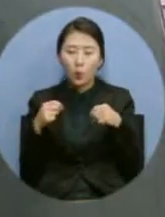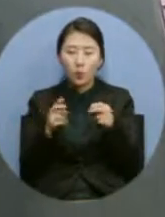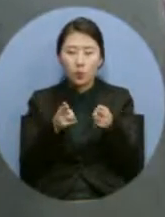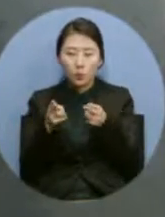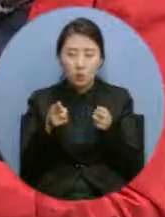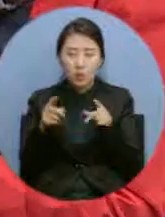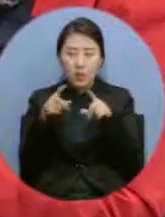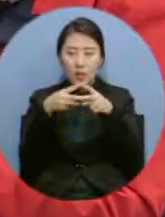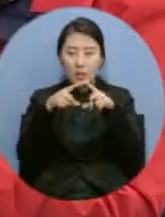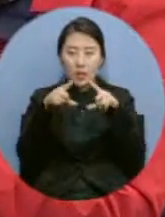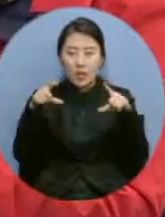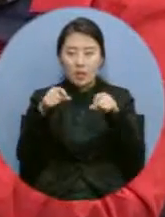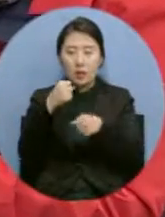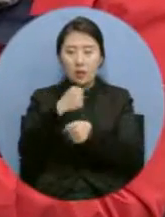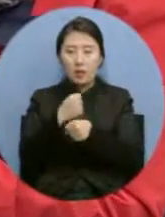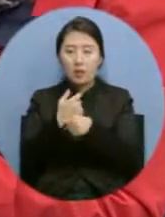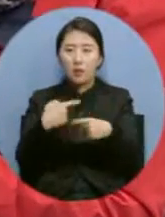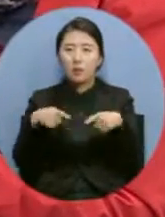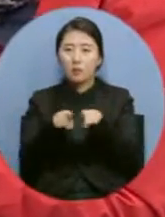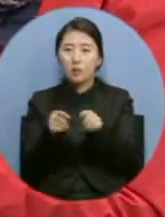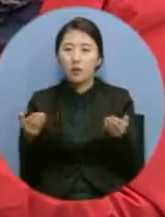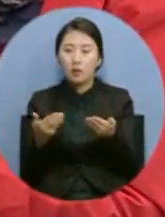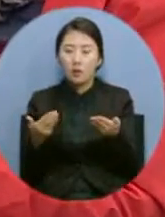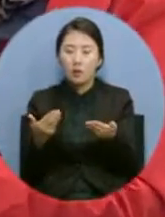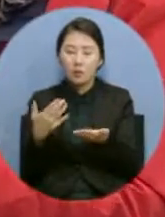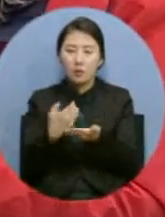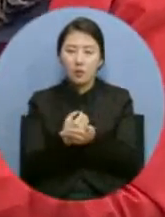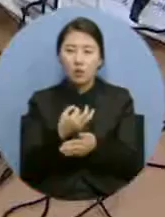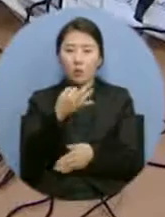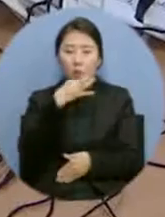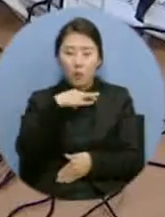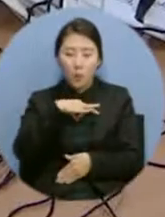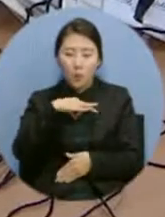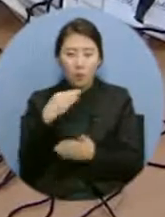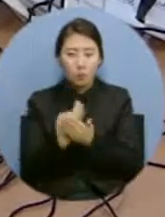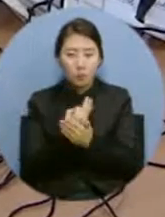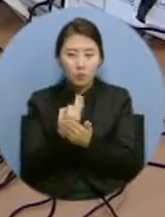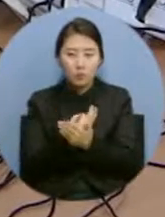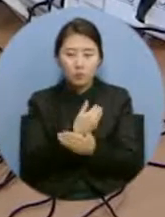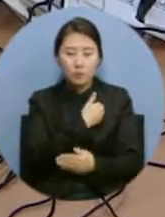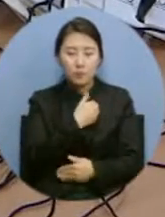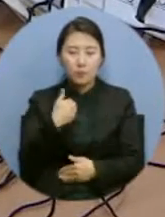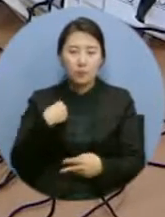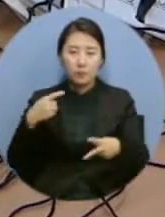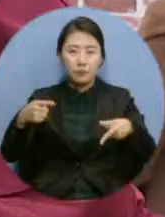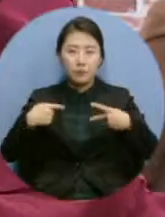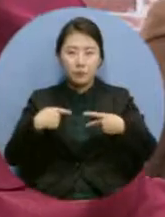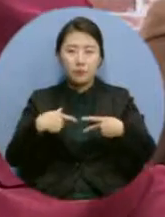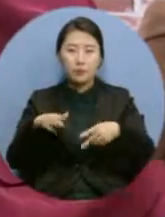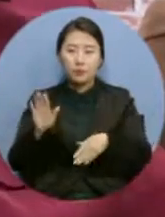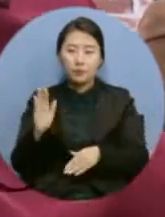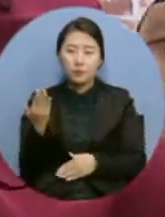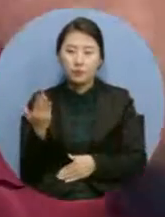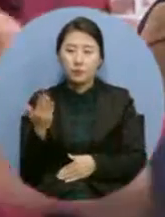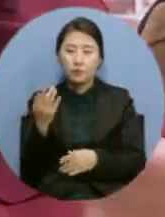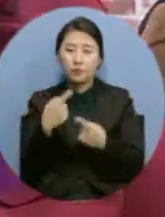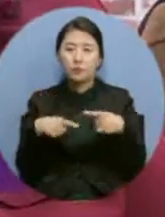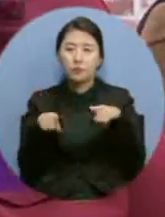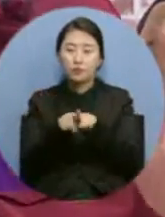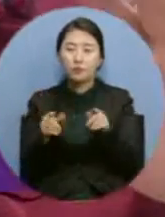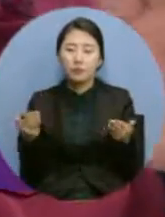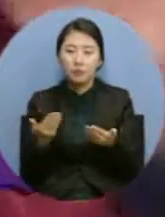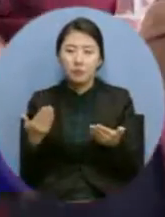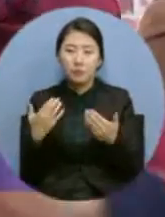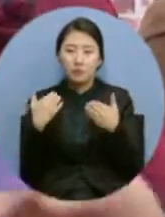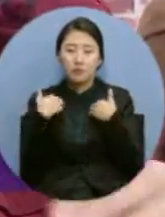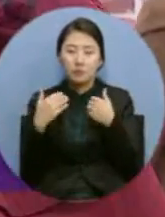손질하고 라벨을 만들고 함께 일하며 얻는 보람에 쏠쏠한 수입까지 더해져 만족감은 배가 됩니다. 공동으로 하니까